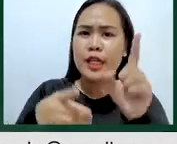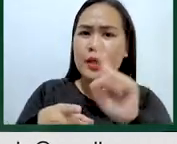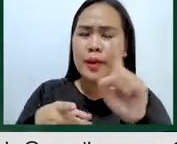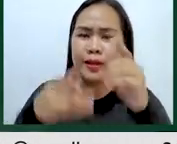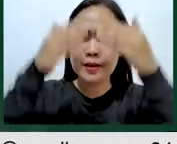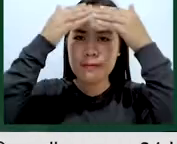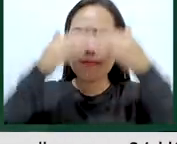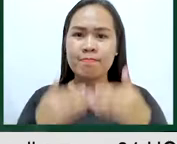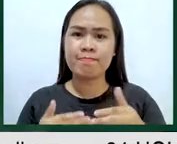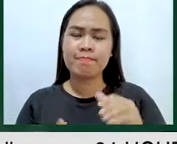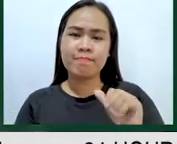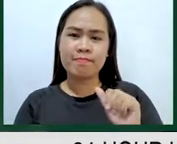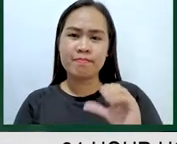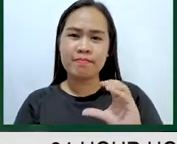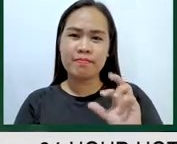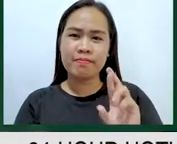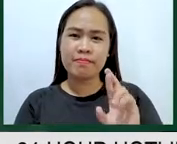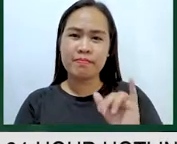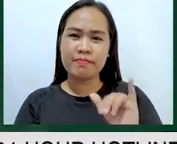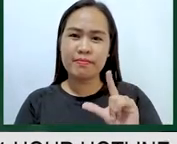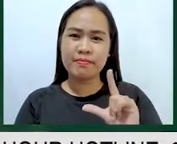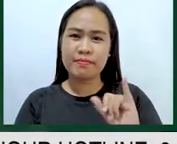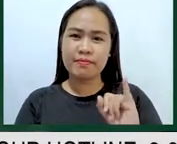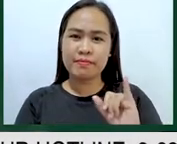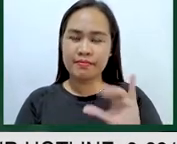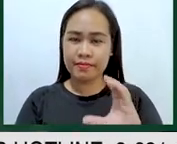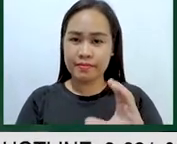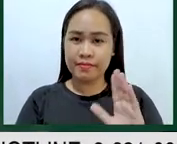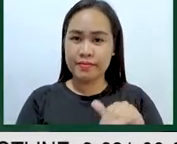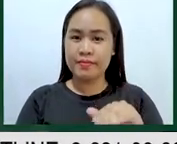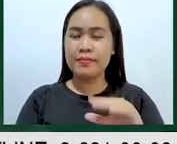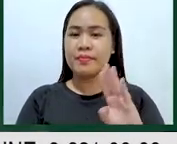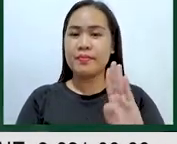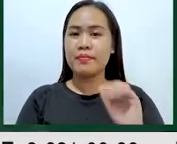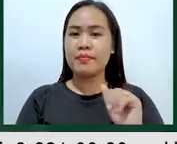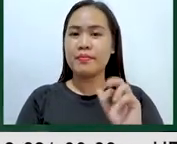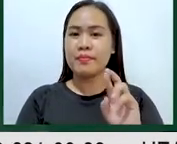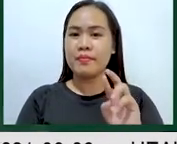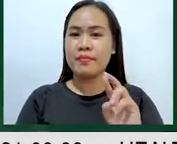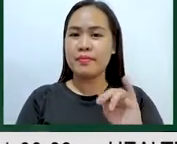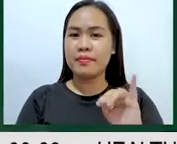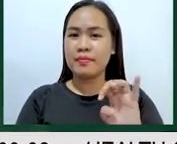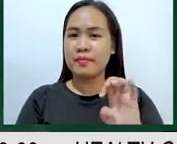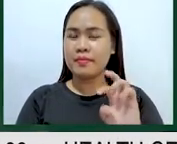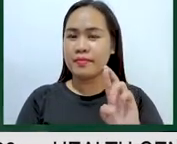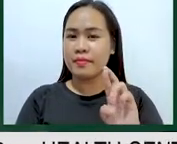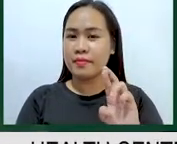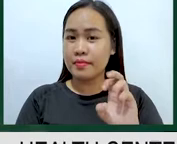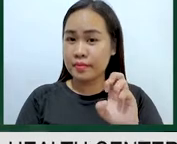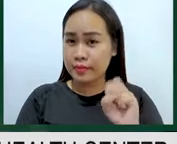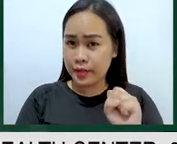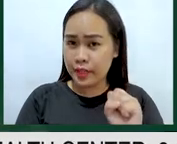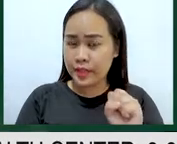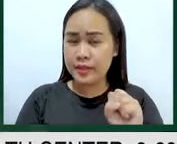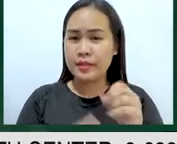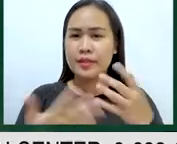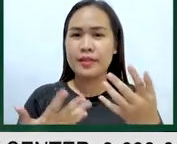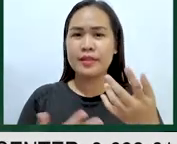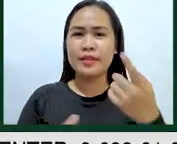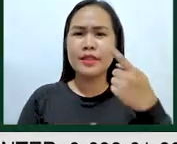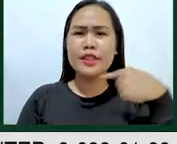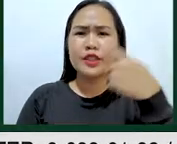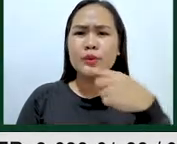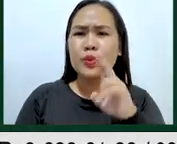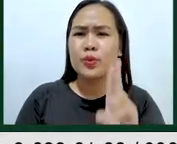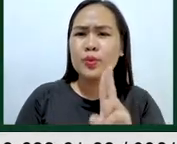The Alexandra Condominium, maraming salamat po sa inyong mga donations na acrylic barriers, no. So itong mga acrylic barriers